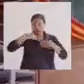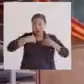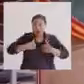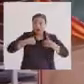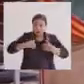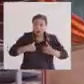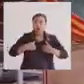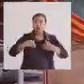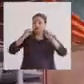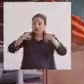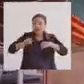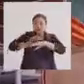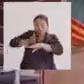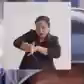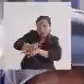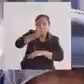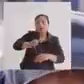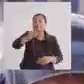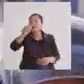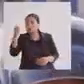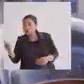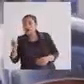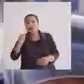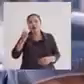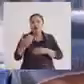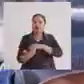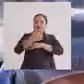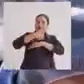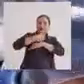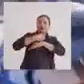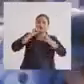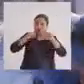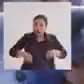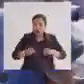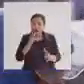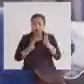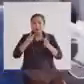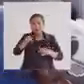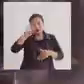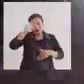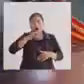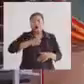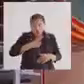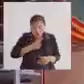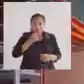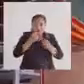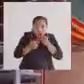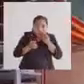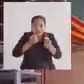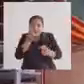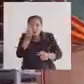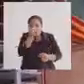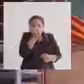ជំងឺ Covid-19 ឆ្លងតាមដំណក់ទឹកទុយទុយដែលខ្ទាតចេញពីអ្នកជំងឺ Covid ពេកក្អកឬកណ្ដាស់មកអ្នកបើអ្នកនៅជិតអ្នកជំងឺតិចជាង1ម៉ែត្រ